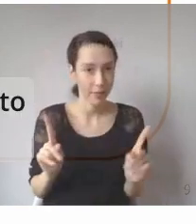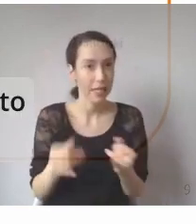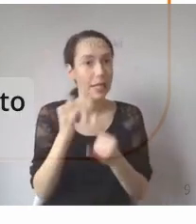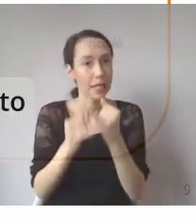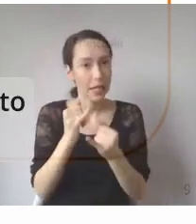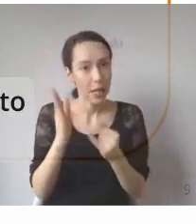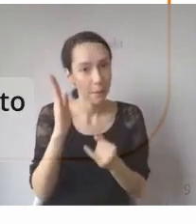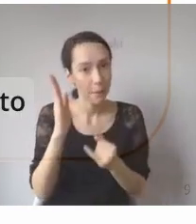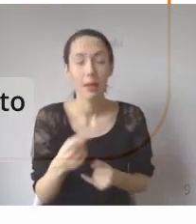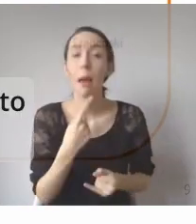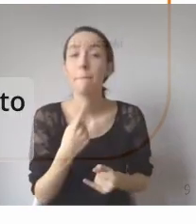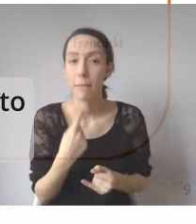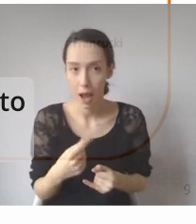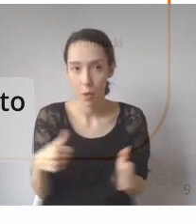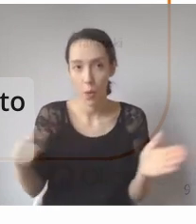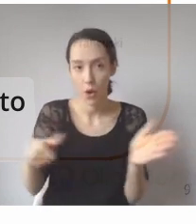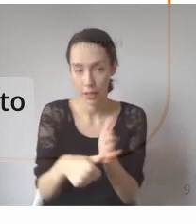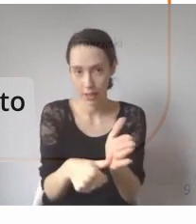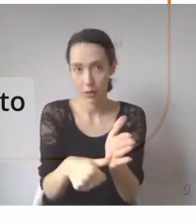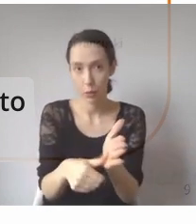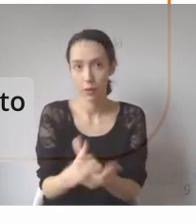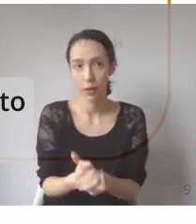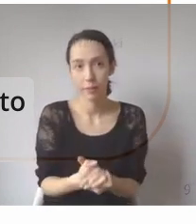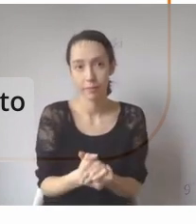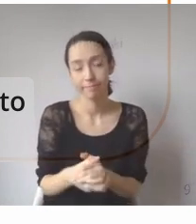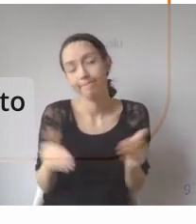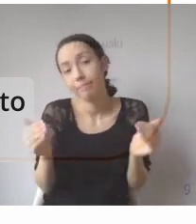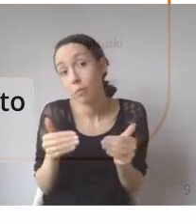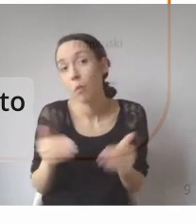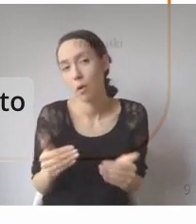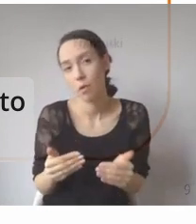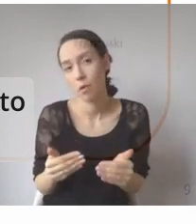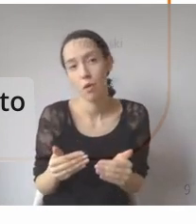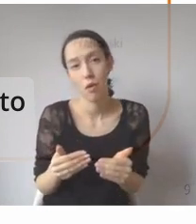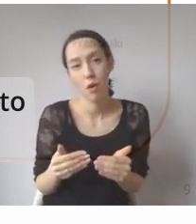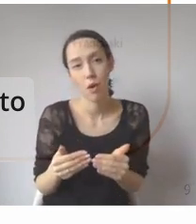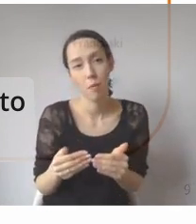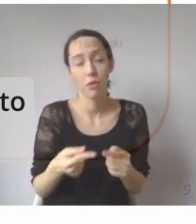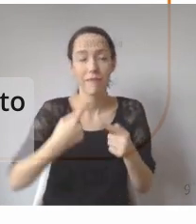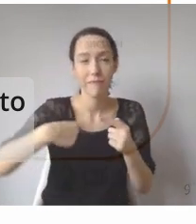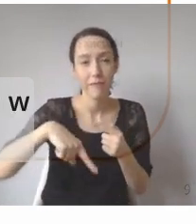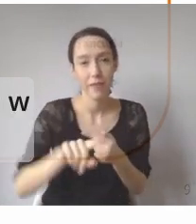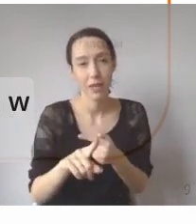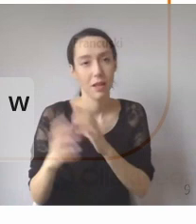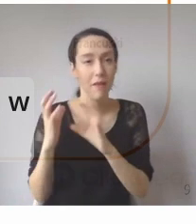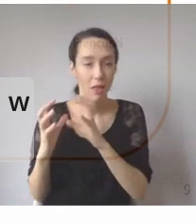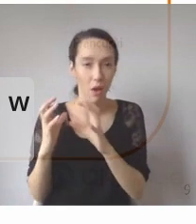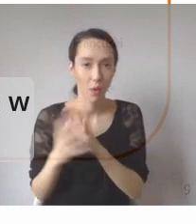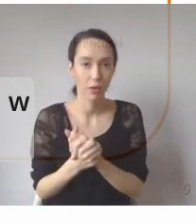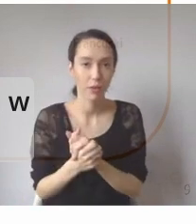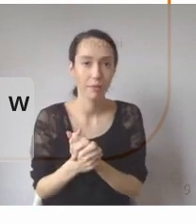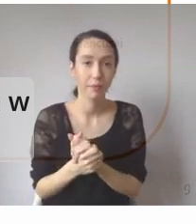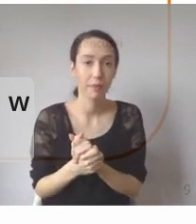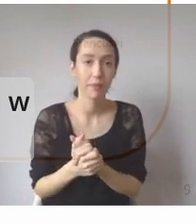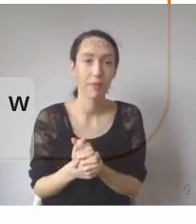mała ilość kandydatów do skontaktowania, to może zaryzykuje i po prostu wyśle wiadomość. Natomiast zazwyczaj